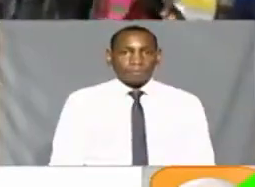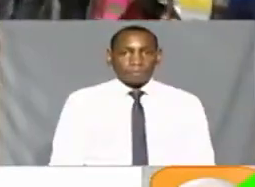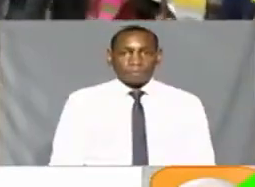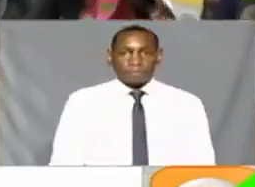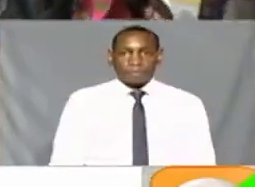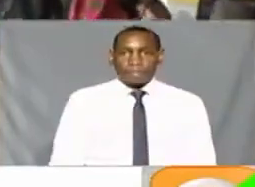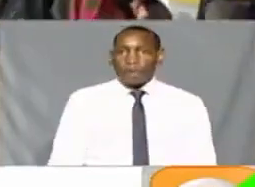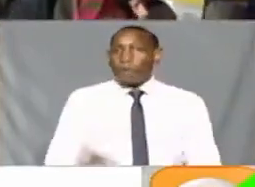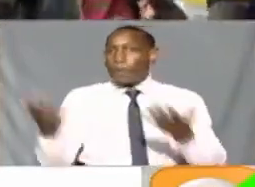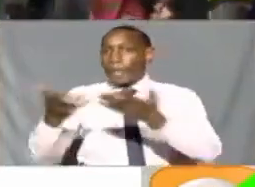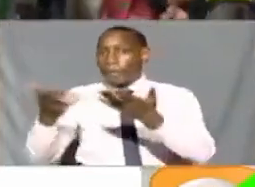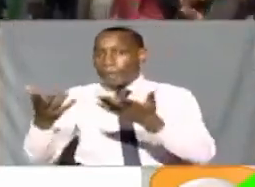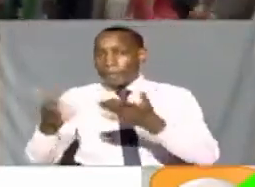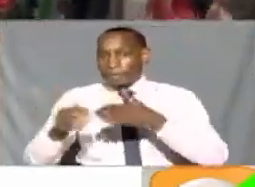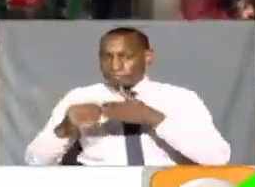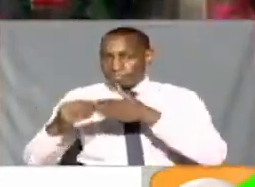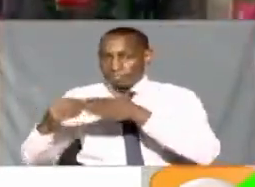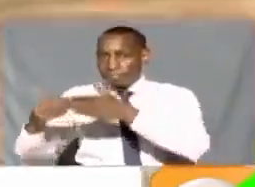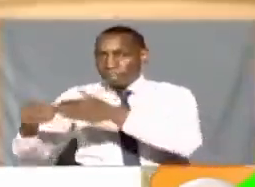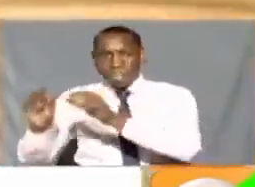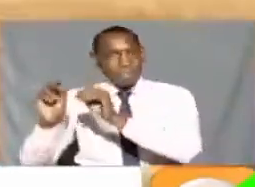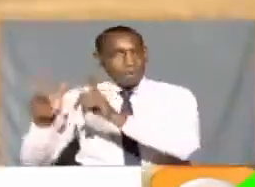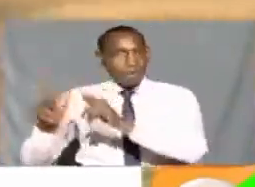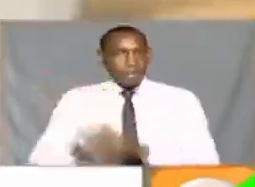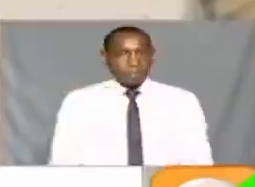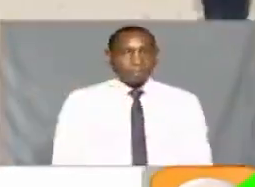Unaniambia kwa upande gani? Okay.